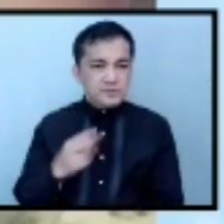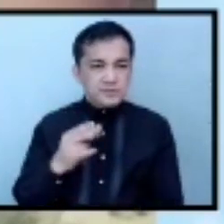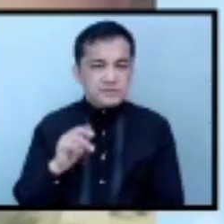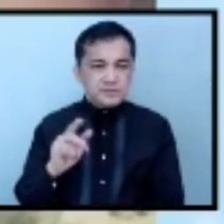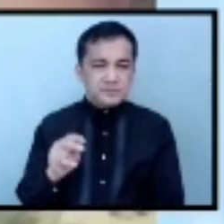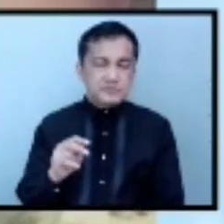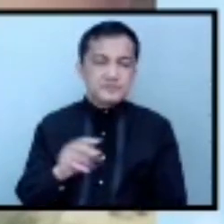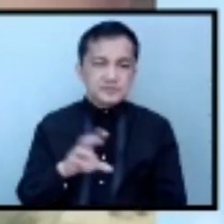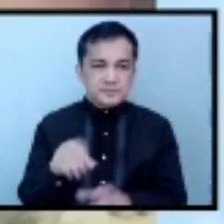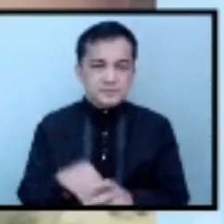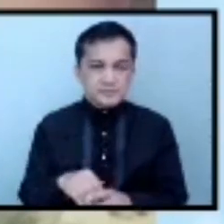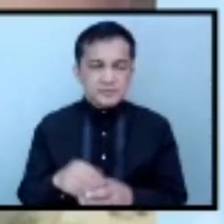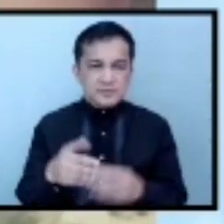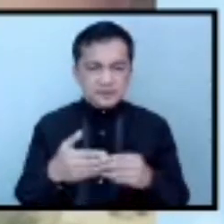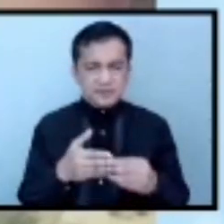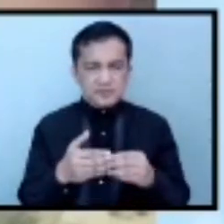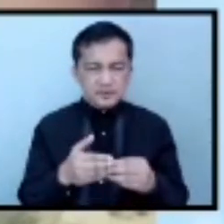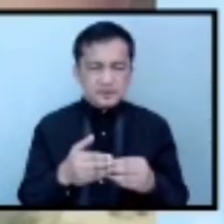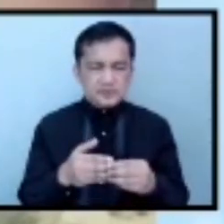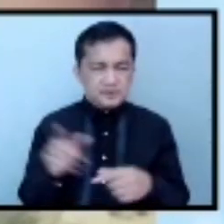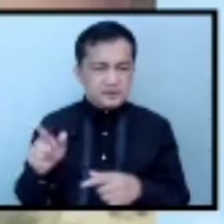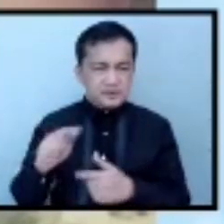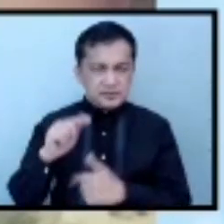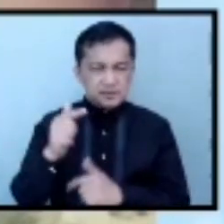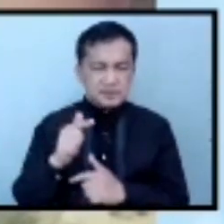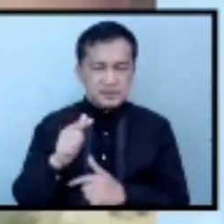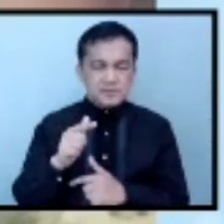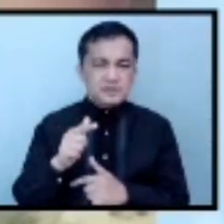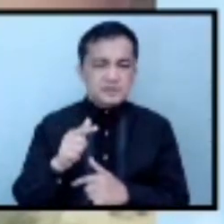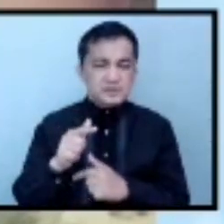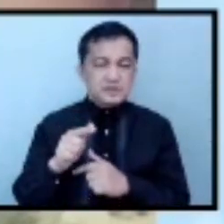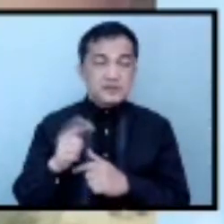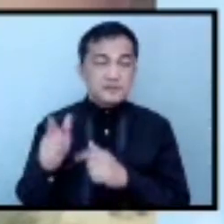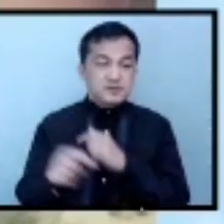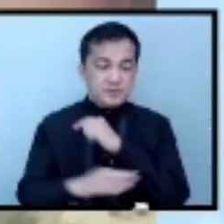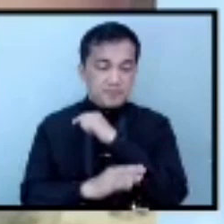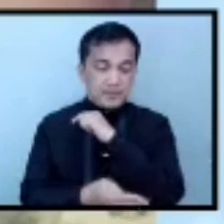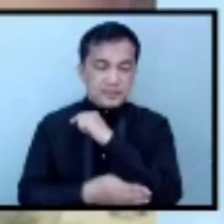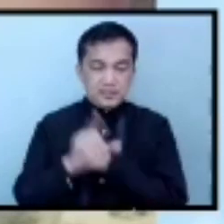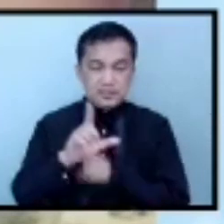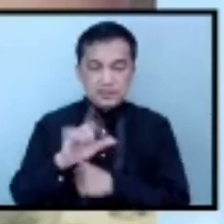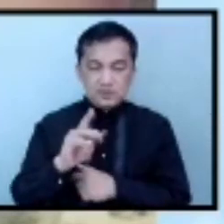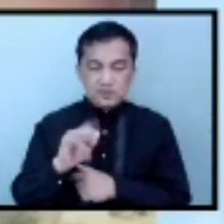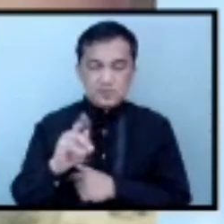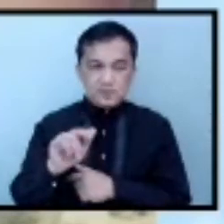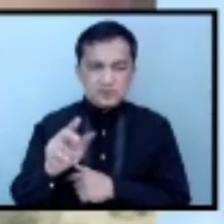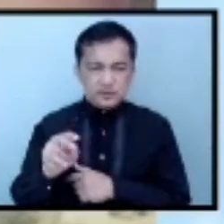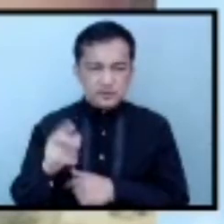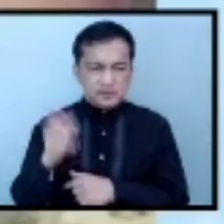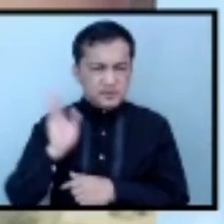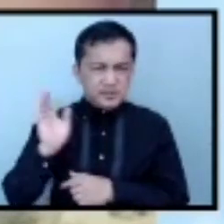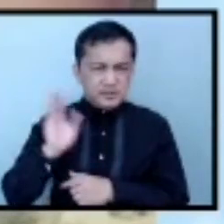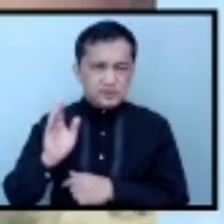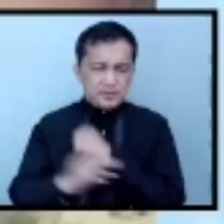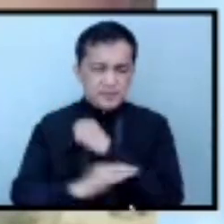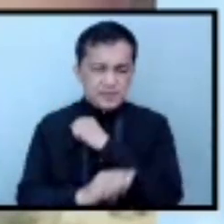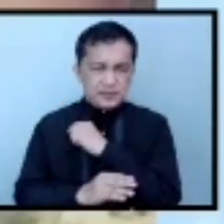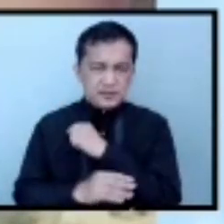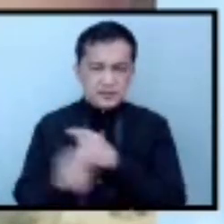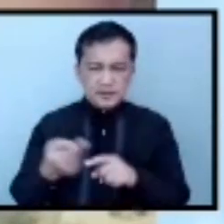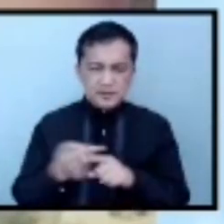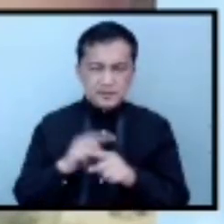mga flex ay ang limited edition Louis Vuitton bag, isang vintage Louis Vuitton trunk na mula pa sa Paris, at coffee table